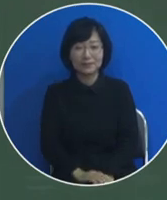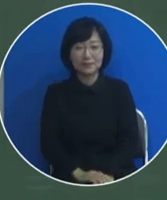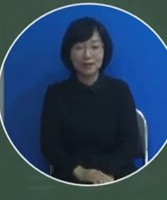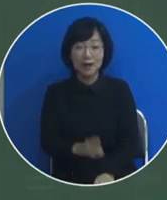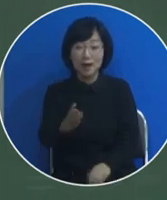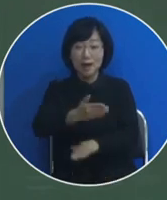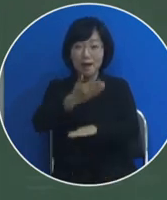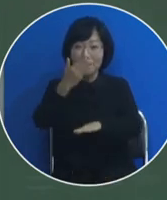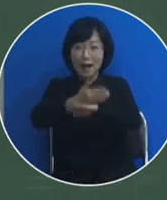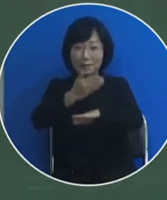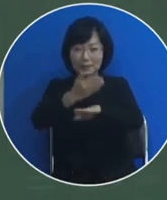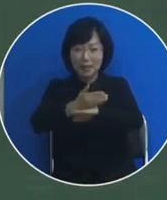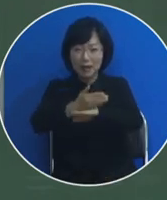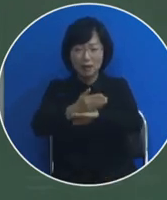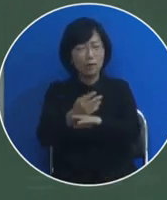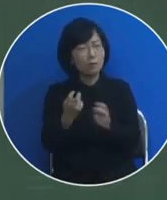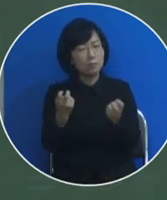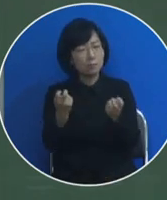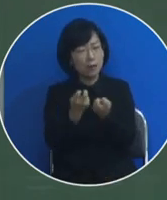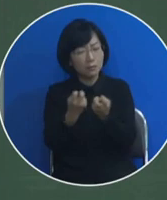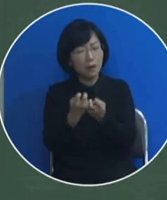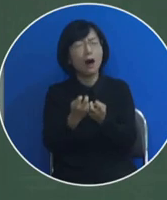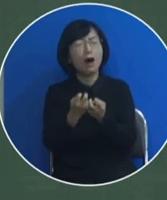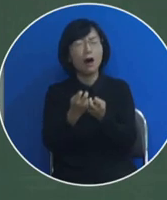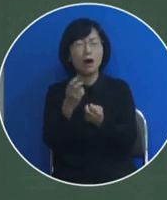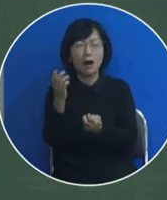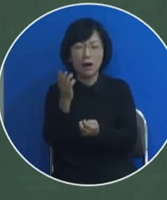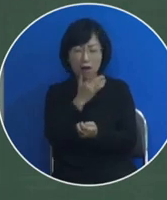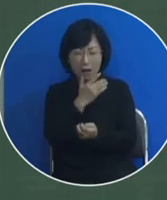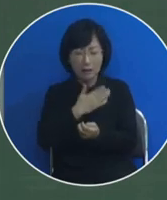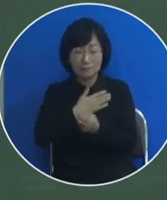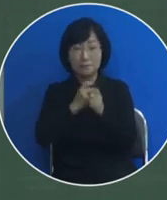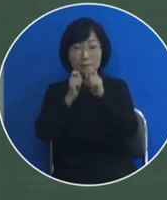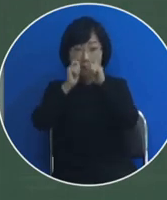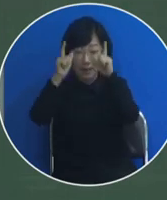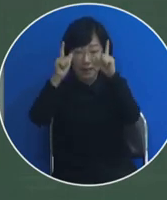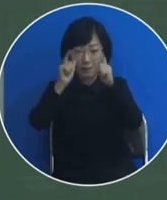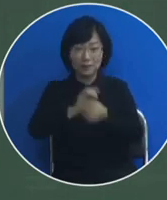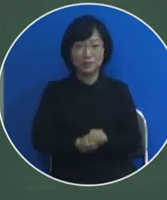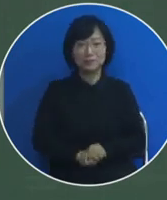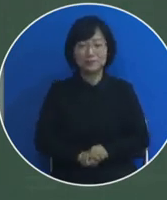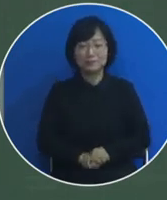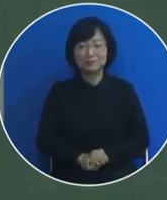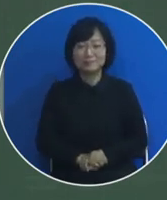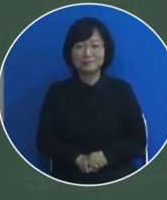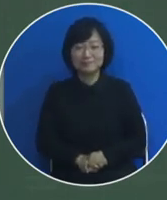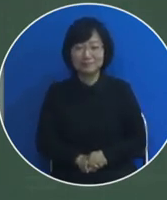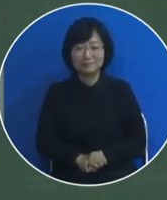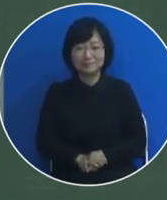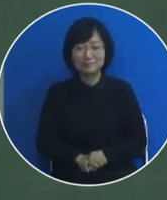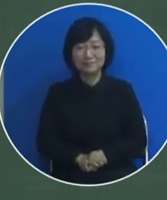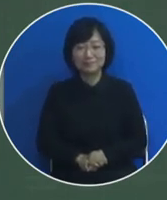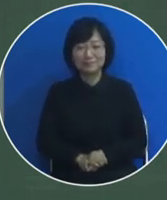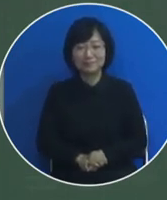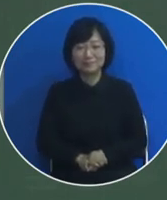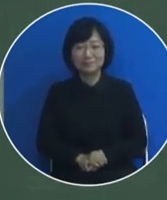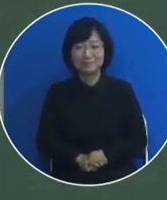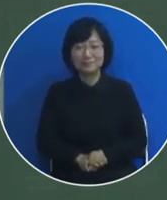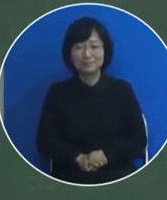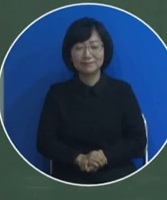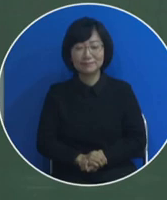돼요. And you also know how you should give thanks. 어떨 때 우리는 급하게 해야 되는지도 알게 돼요. And you also know when you have to do things urgently.